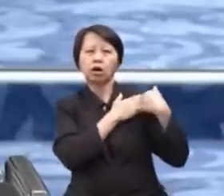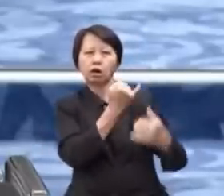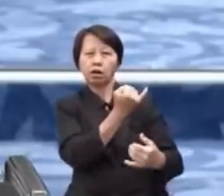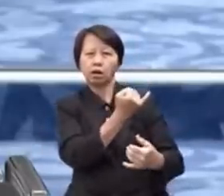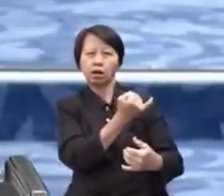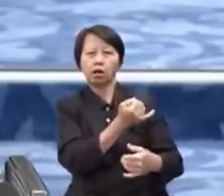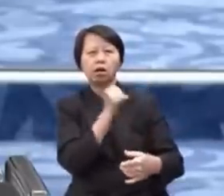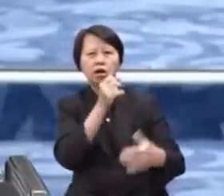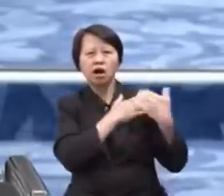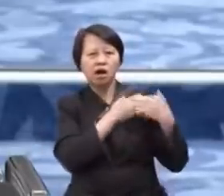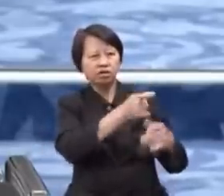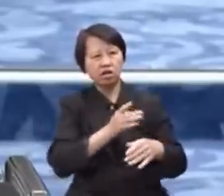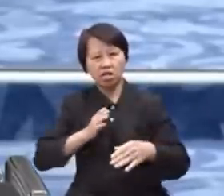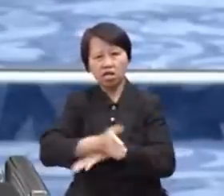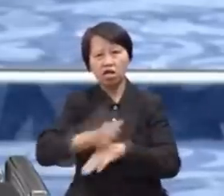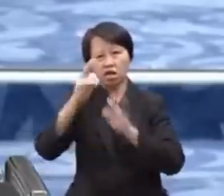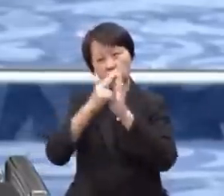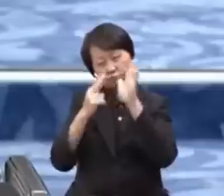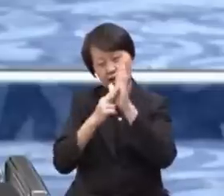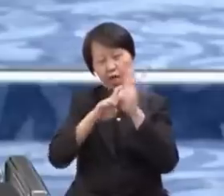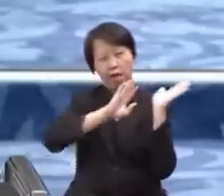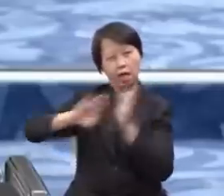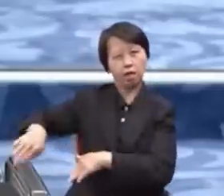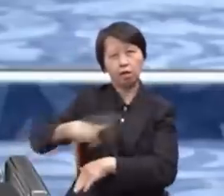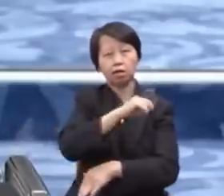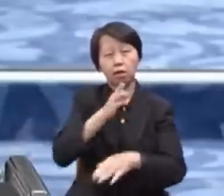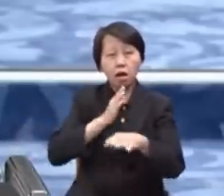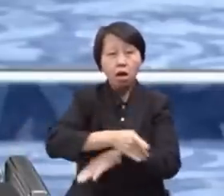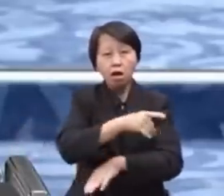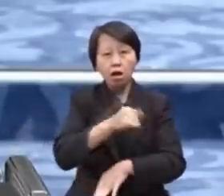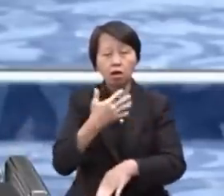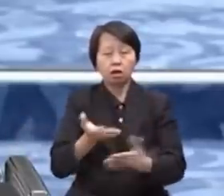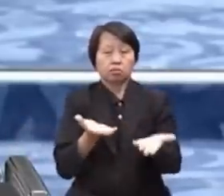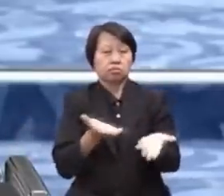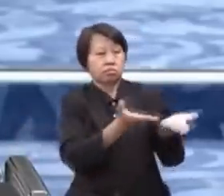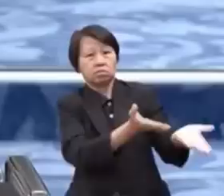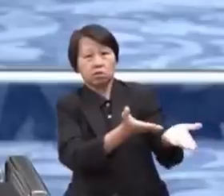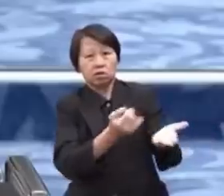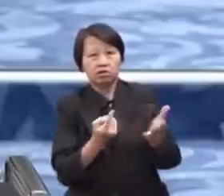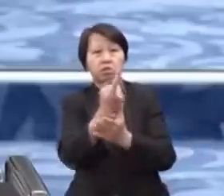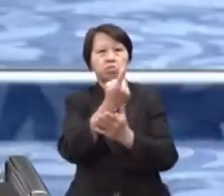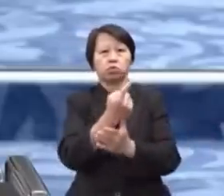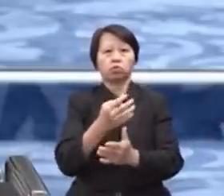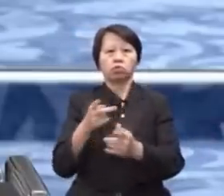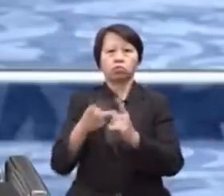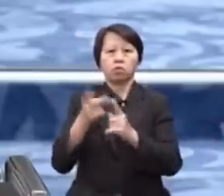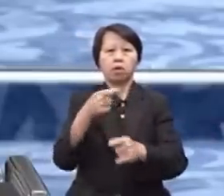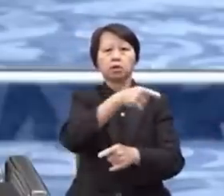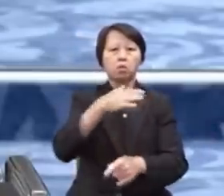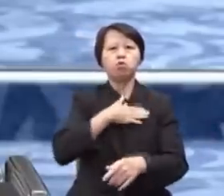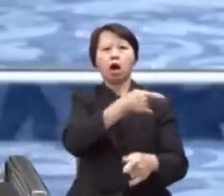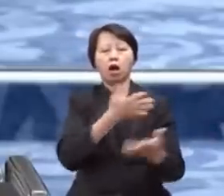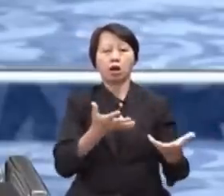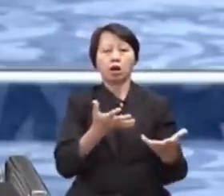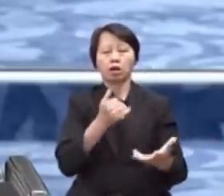sanggup melanggar prinsip mengundang pelembagaan dan ulihin bagian saya sudah sepenuhnya kepada negara untuk mengambil tindakan